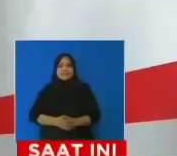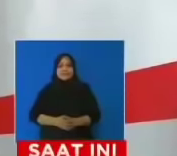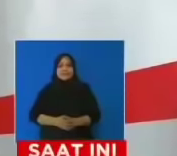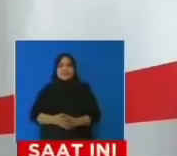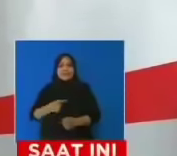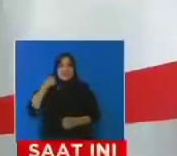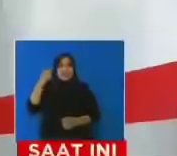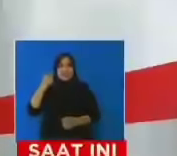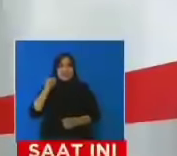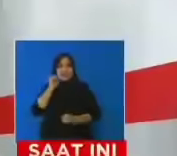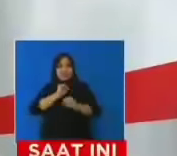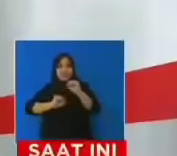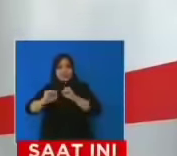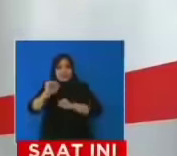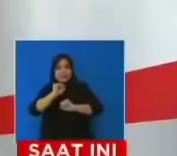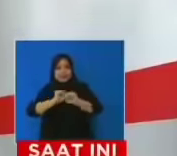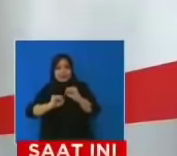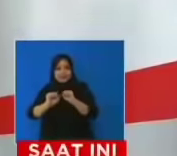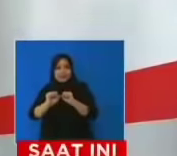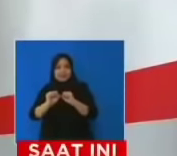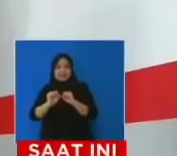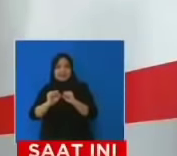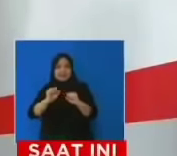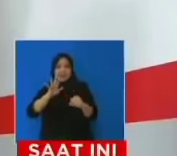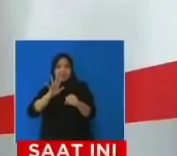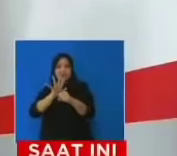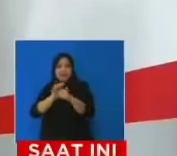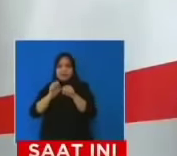Untuk mengendalikan sebaran COVID-19,